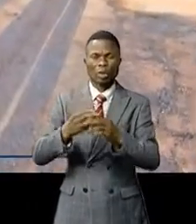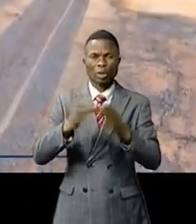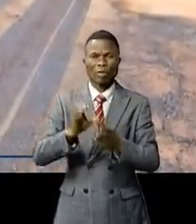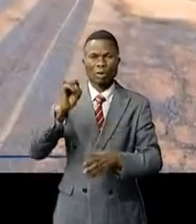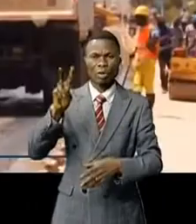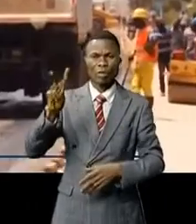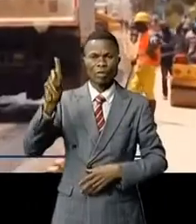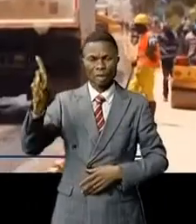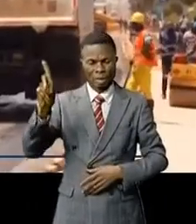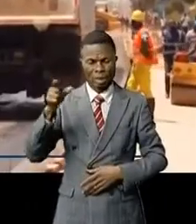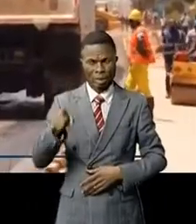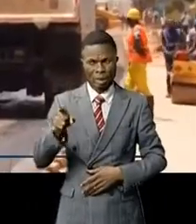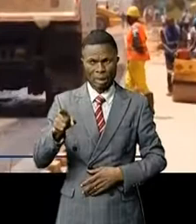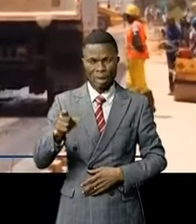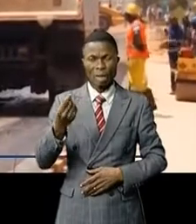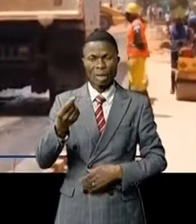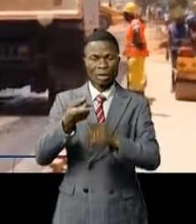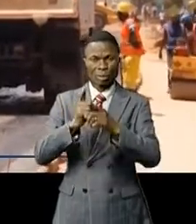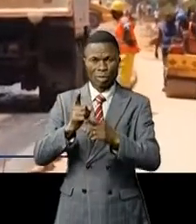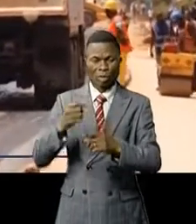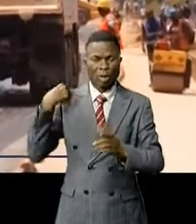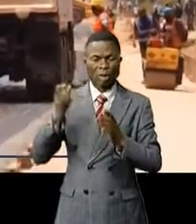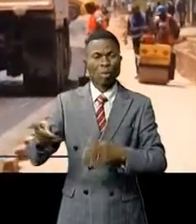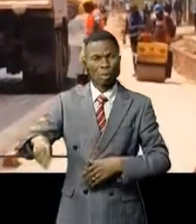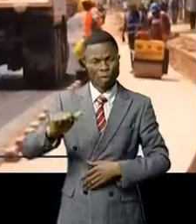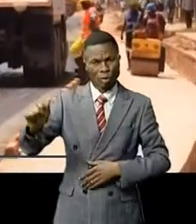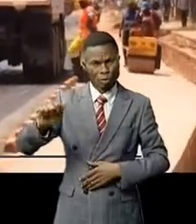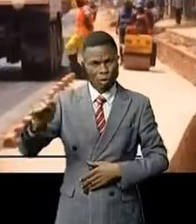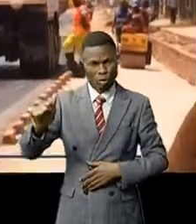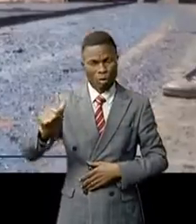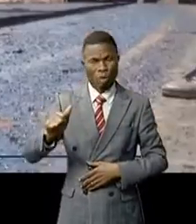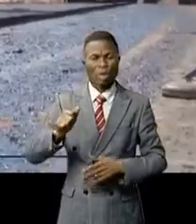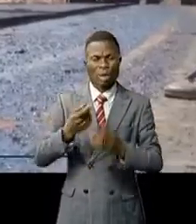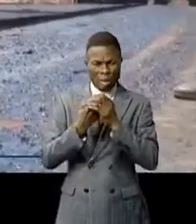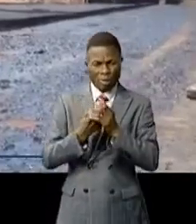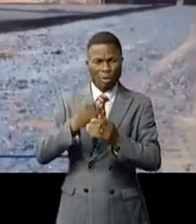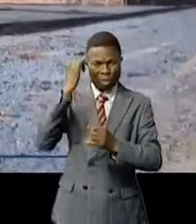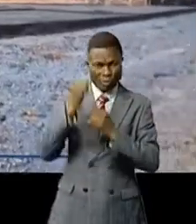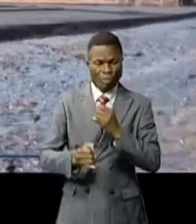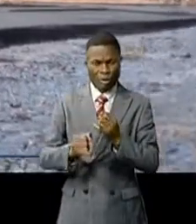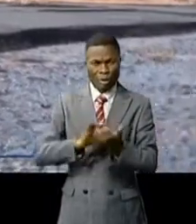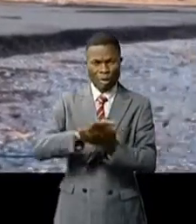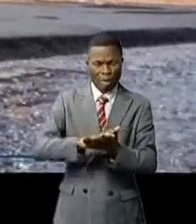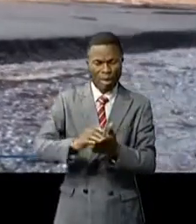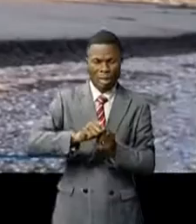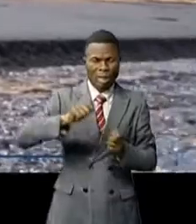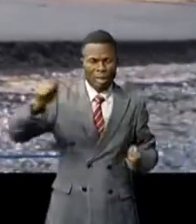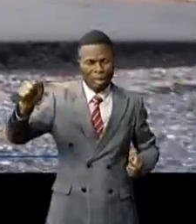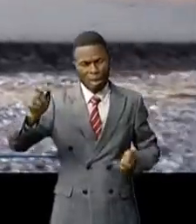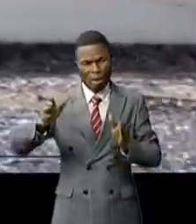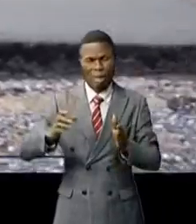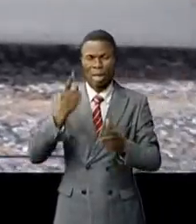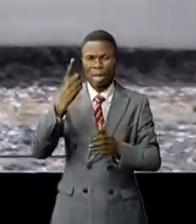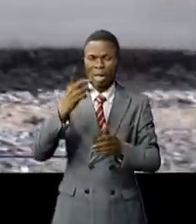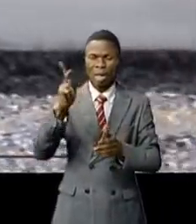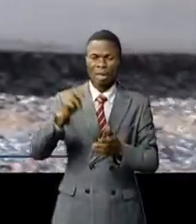l'Office des voiries et drainages sous financement du gouvernement provincial. Ils sont à ce jour à la phase d'asphaltage sur une distance de plus ou moins